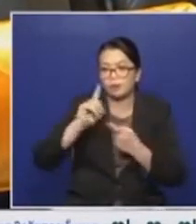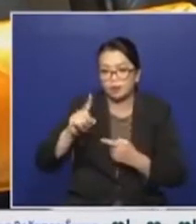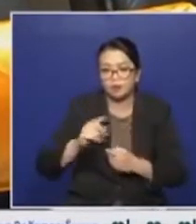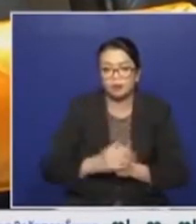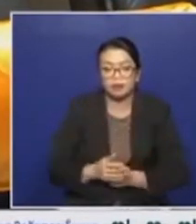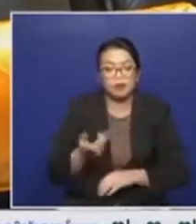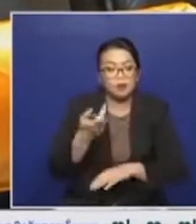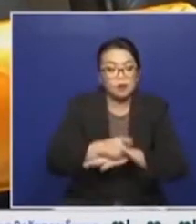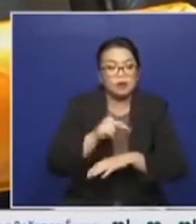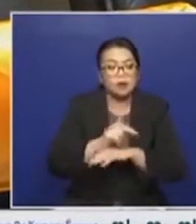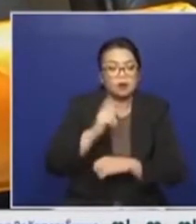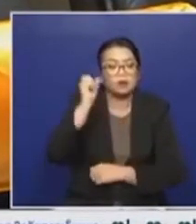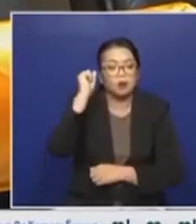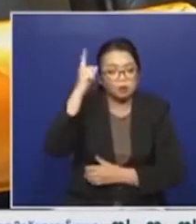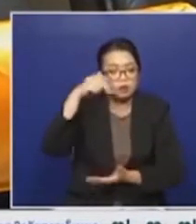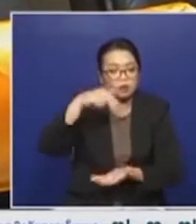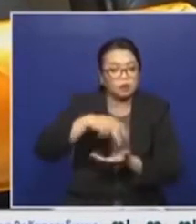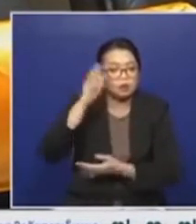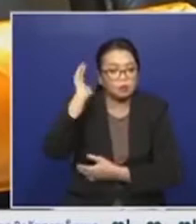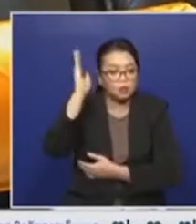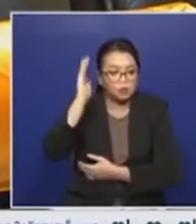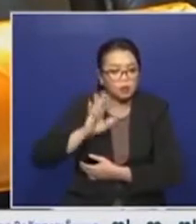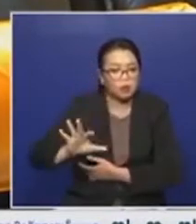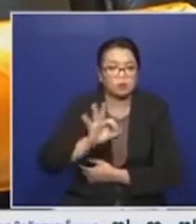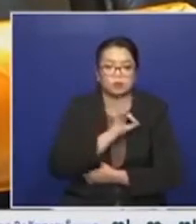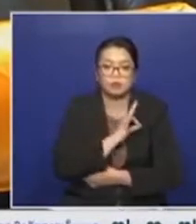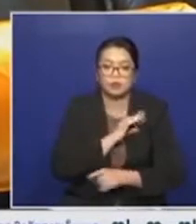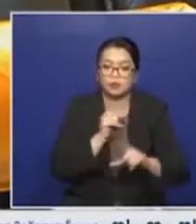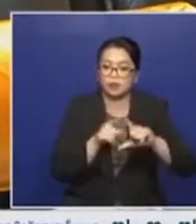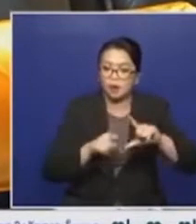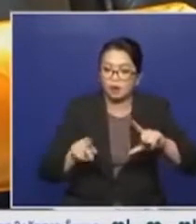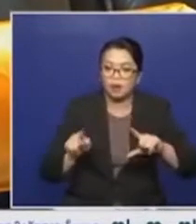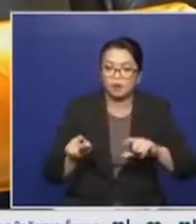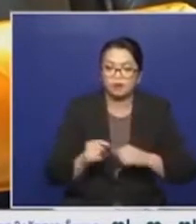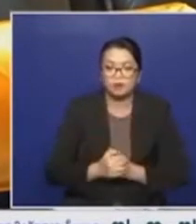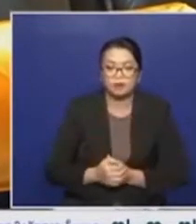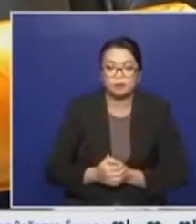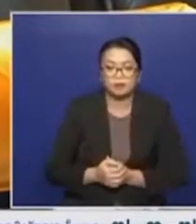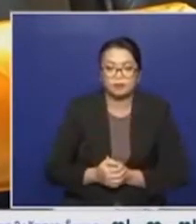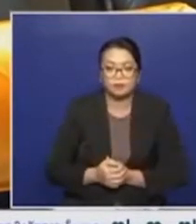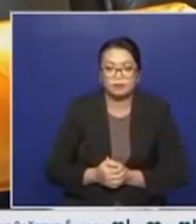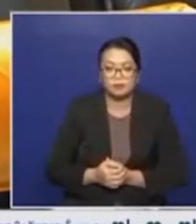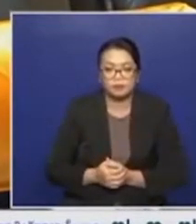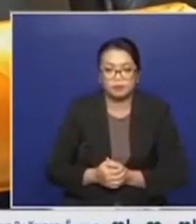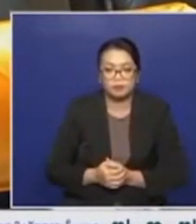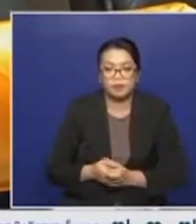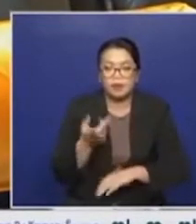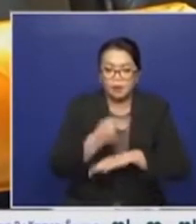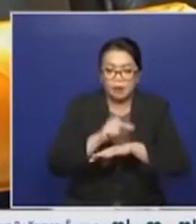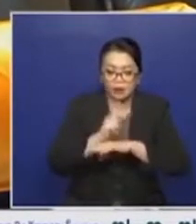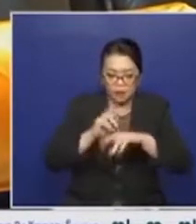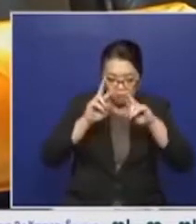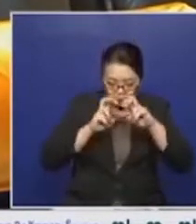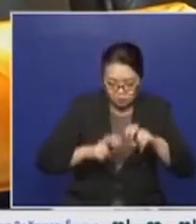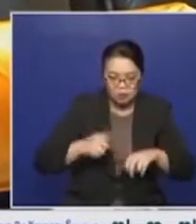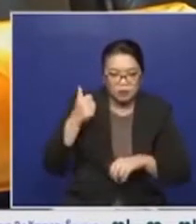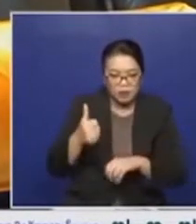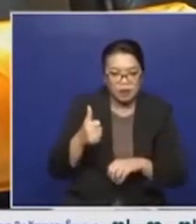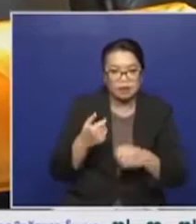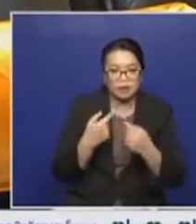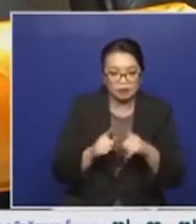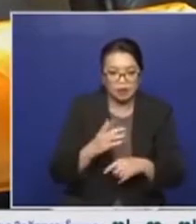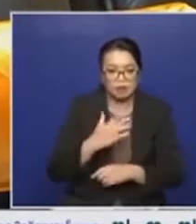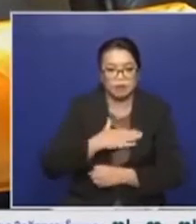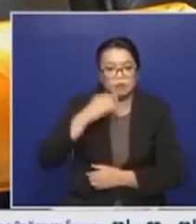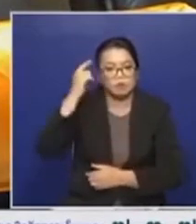เข้าใจดีว่าการอภิปรายของสมาชิกท่านประธานสามารถวินิจฉัยได้นะครับผมคิด